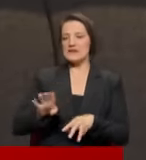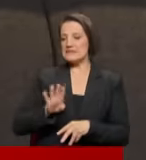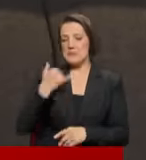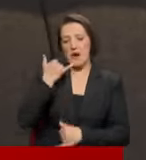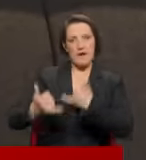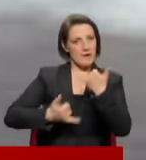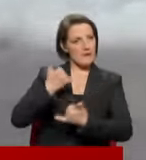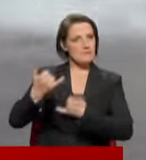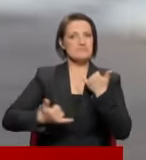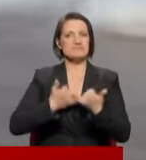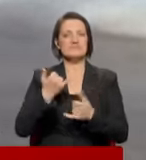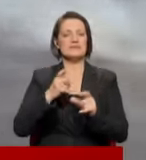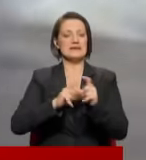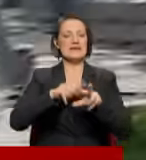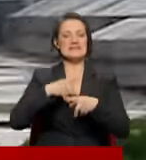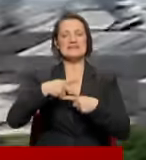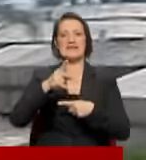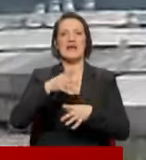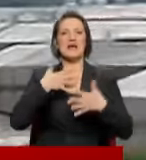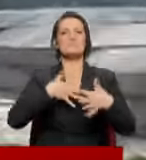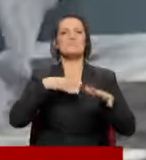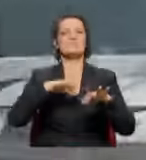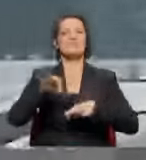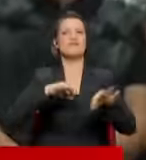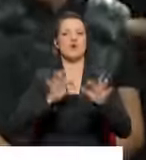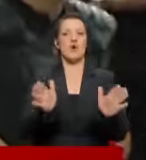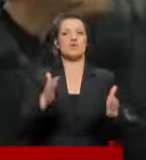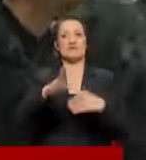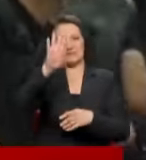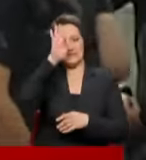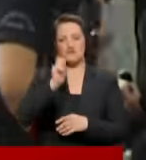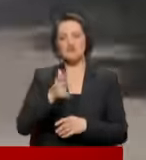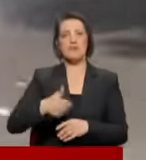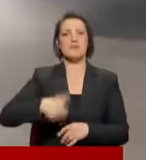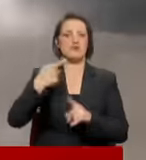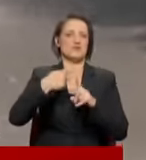sorar, hatırımızı sorar. Gezi eylemleri döneminde şehir plancıları odası İstanbul Şube